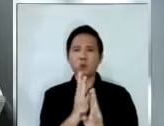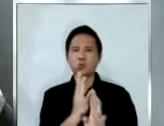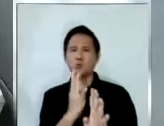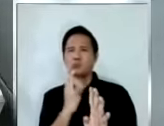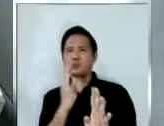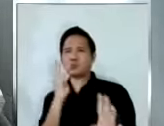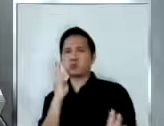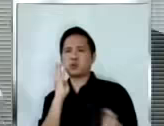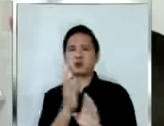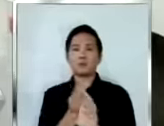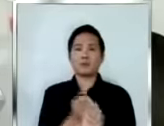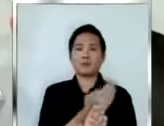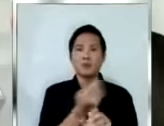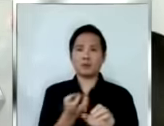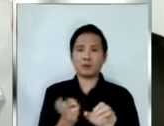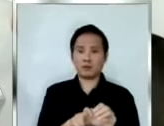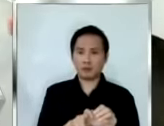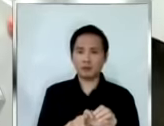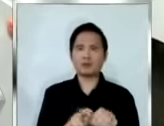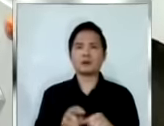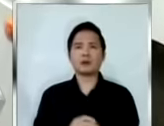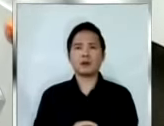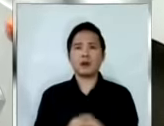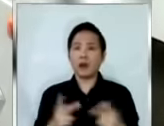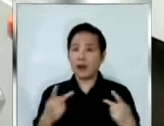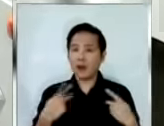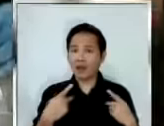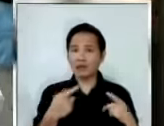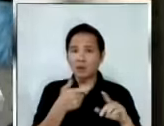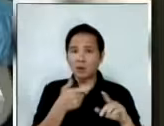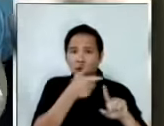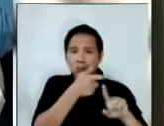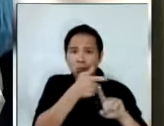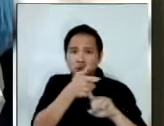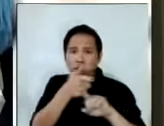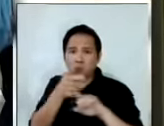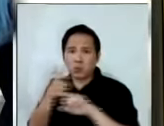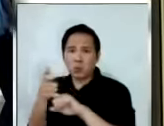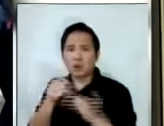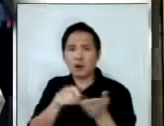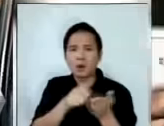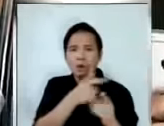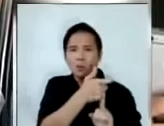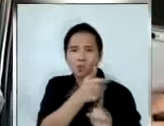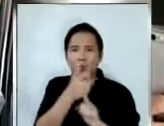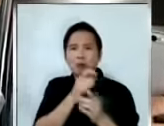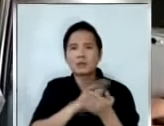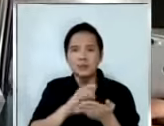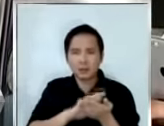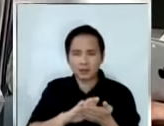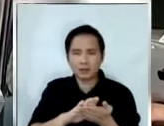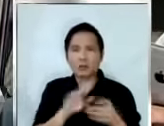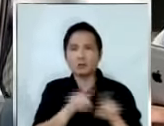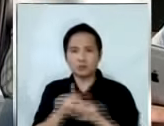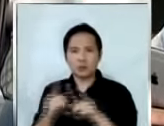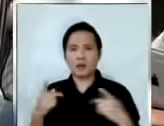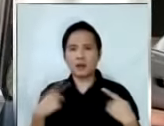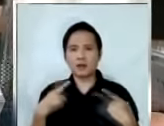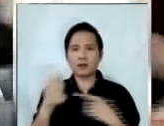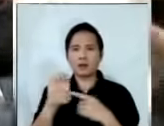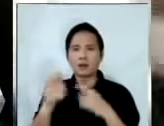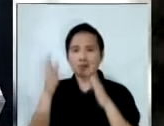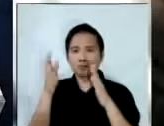muna ang loob ng jeepney. Ang mga tumatakbong jeep dito, may konduktor at may scanner. Hindi man cashless lahat,